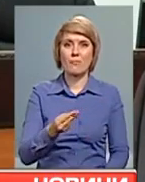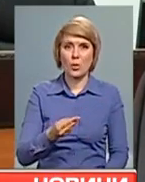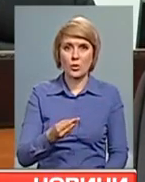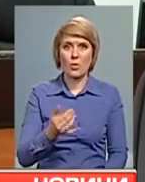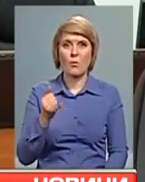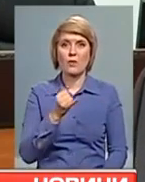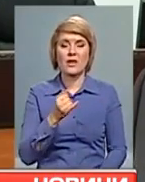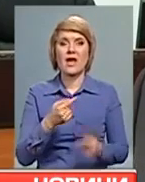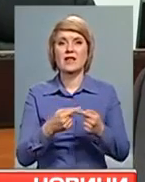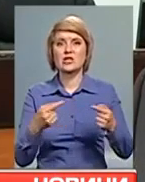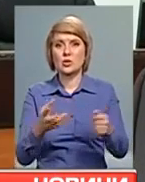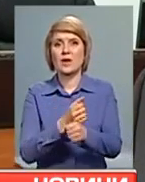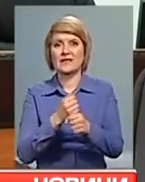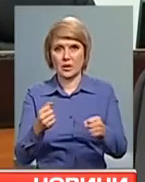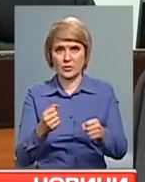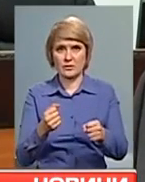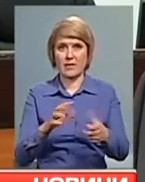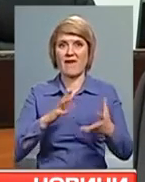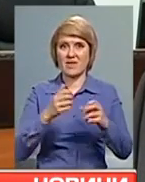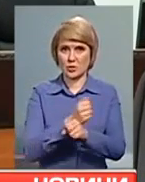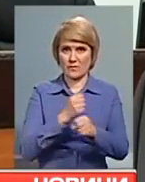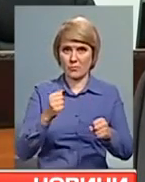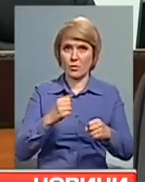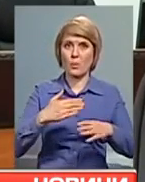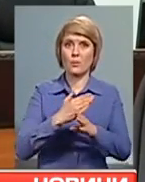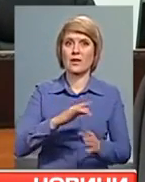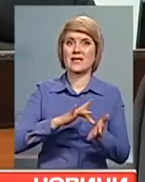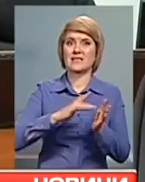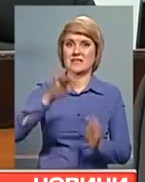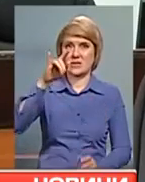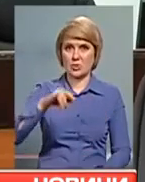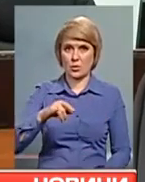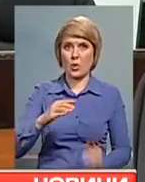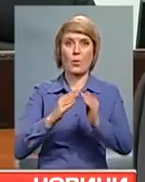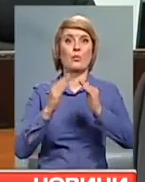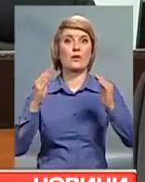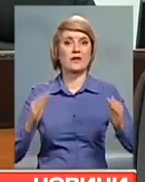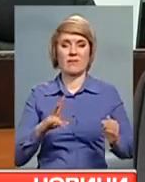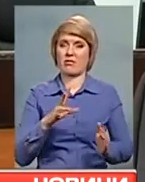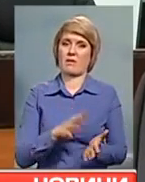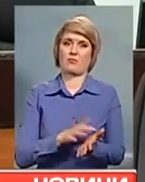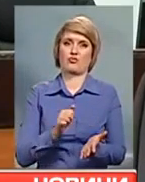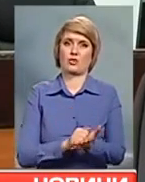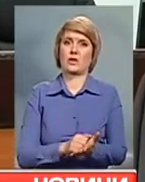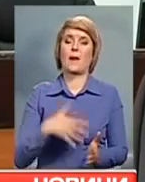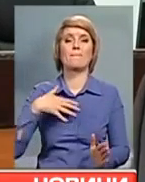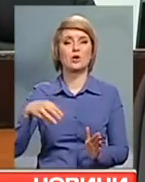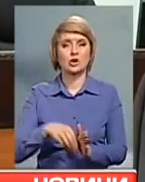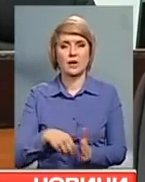Внаслідок вибуху пошкоджено скло вхідних дверей, будівля ЗОДА не пошкоджена, постраждалих немає.